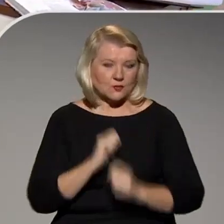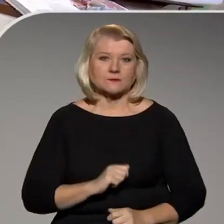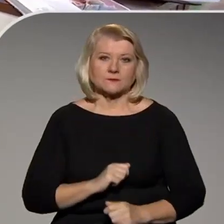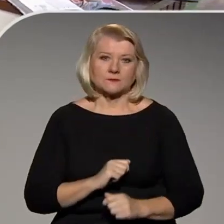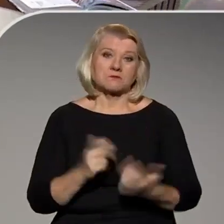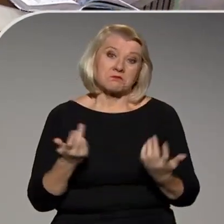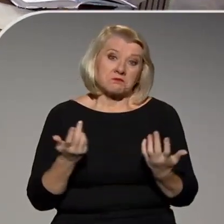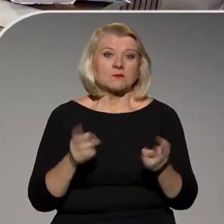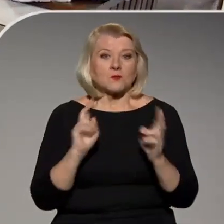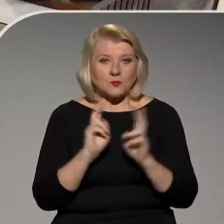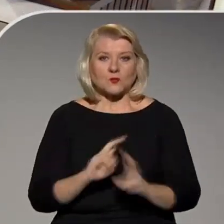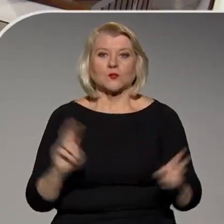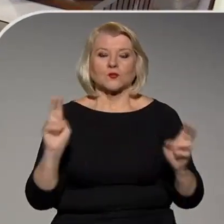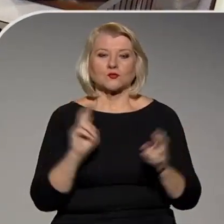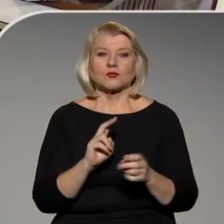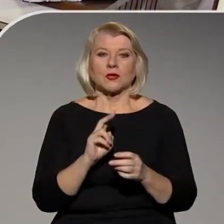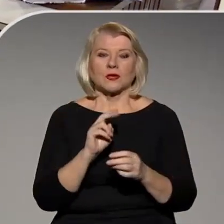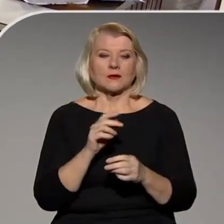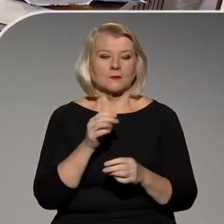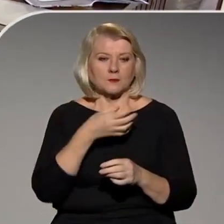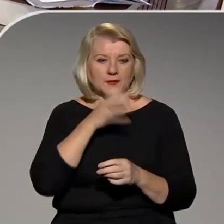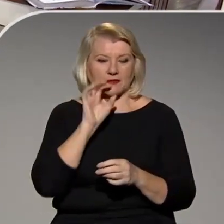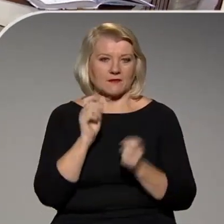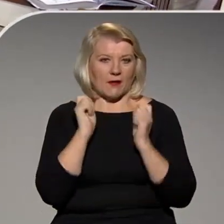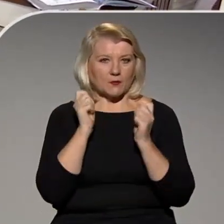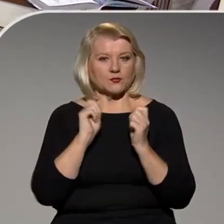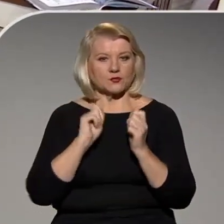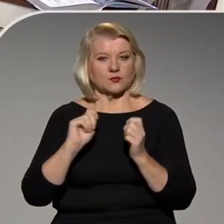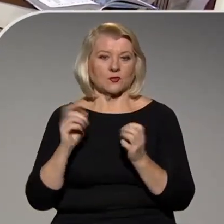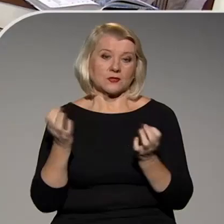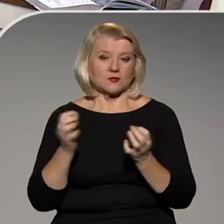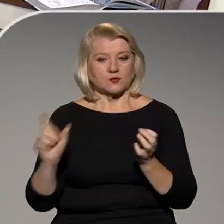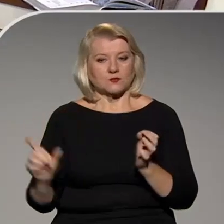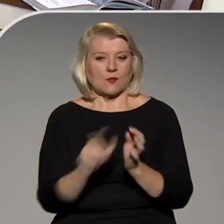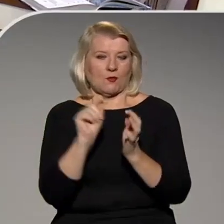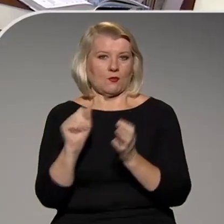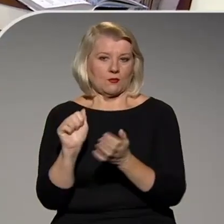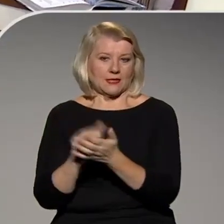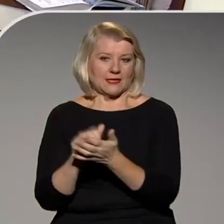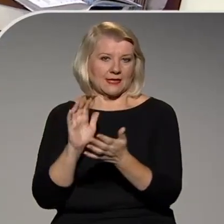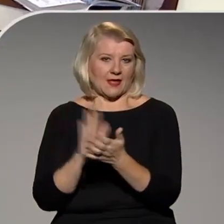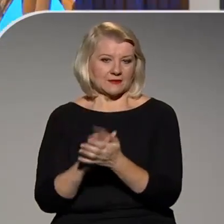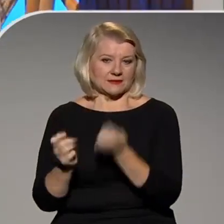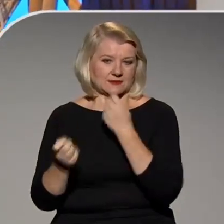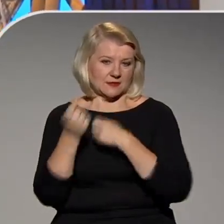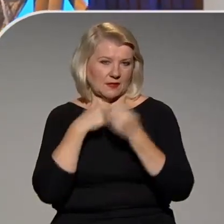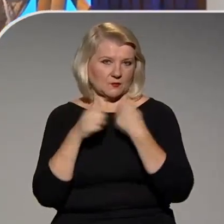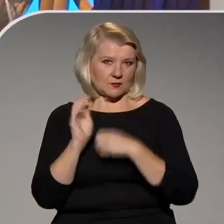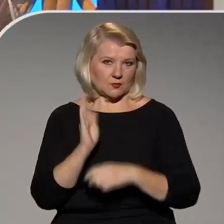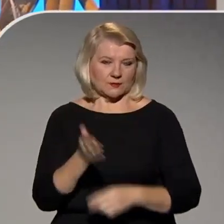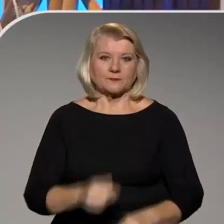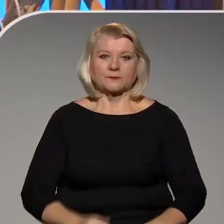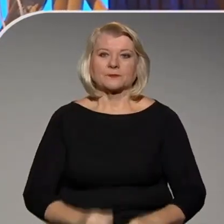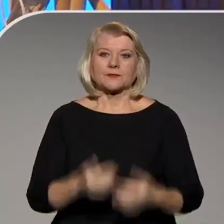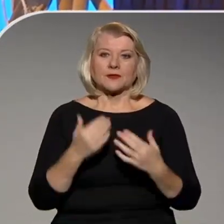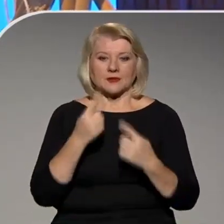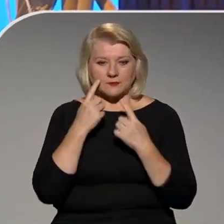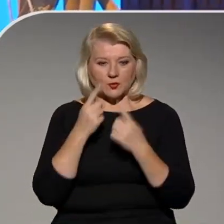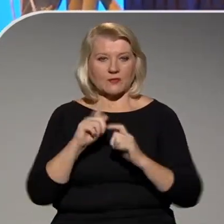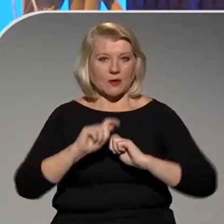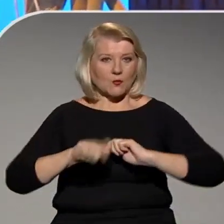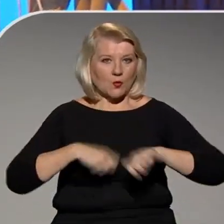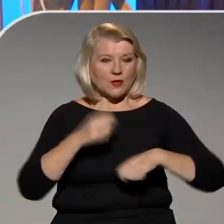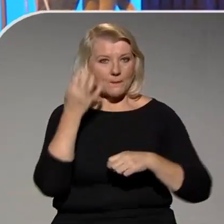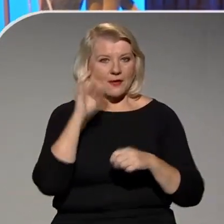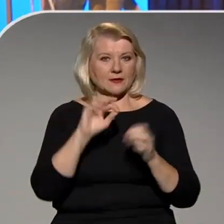kapučíno dáte i k některému z našich receptů, protože my už jsme ve studiové kuchyni. Já vítám Ladu Noskovou. Lado, dobrý den. Dobrý den. A jenom nám rychle